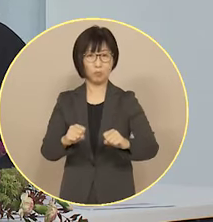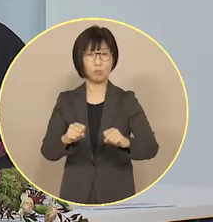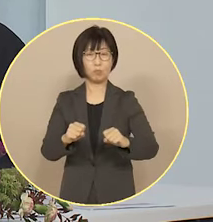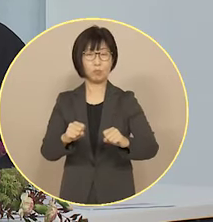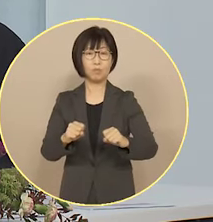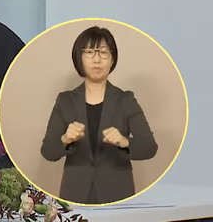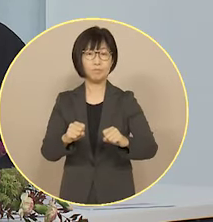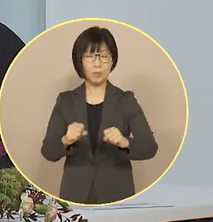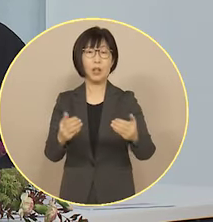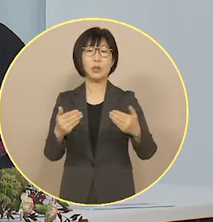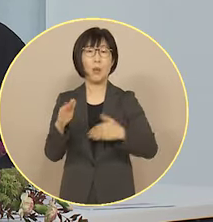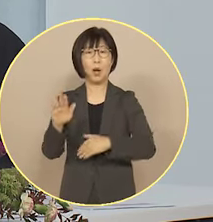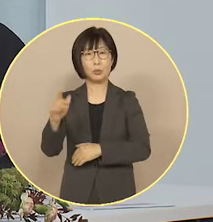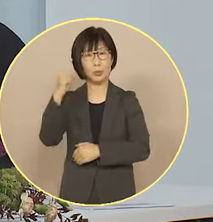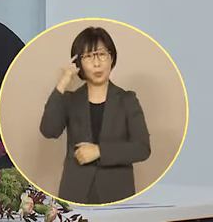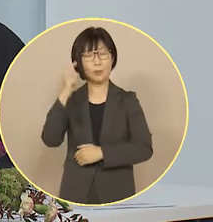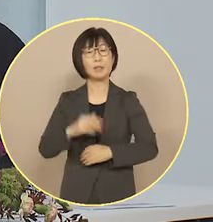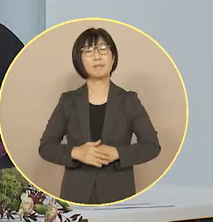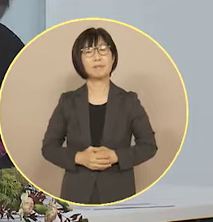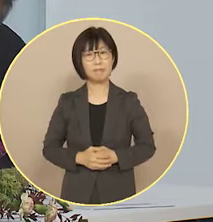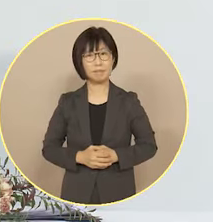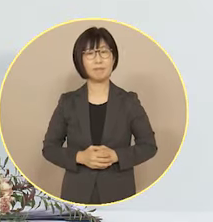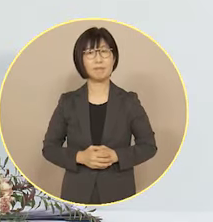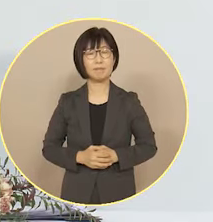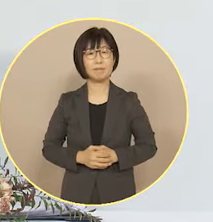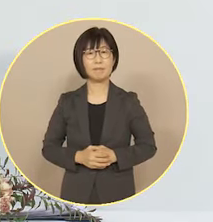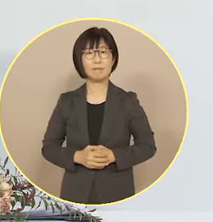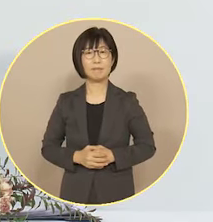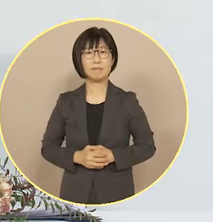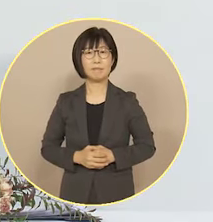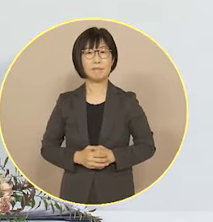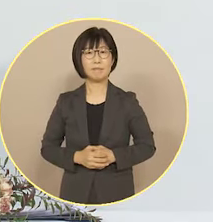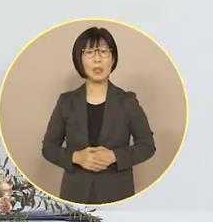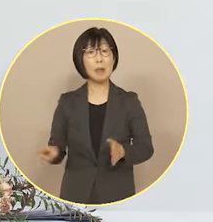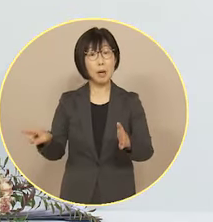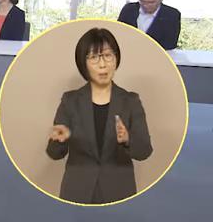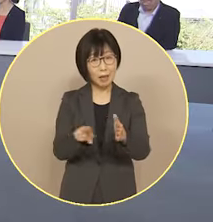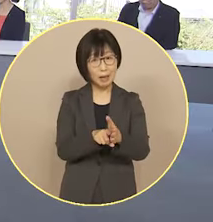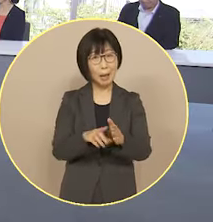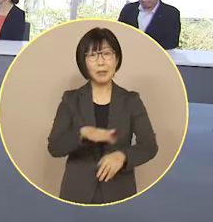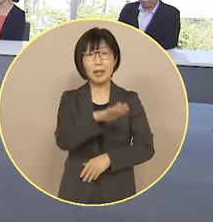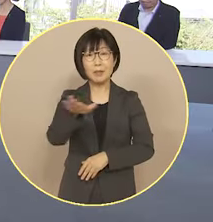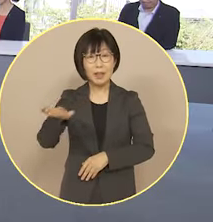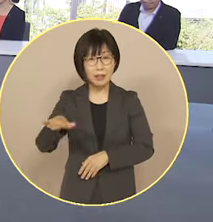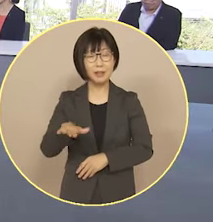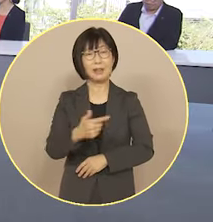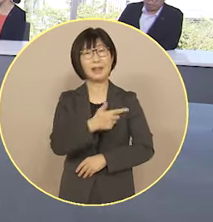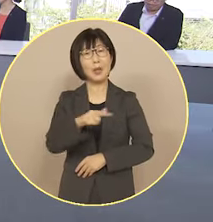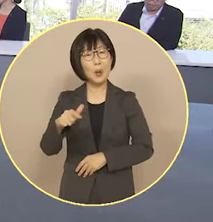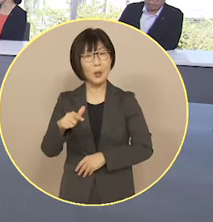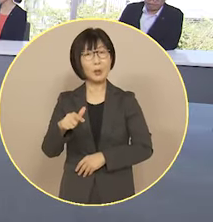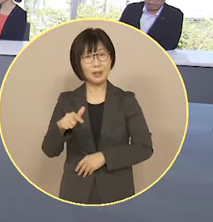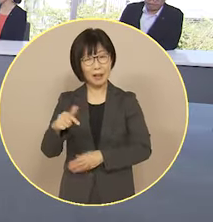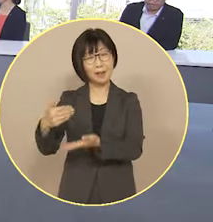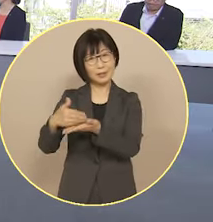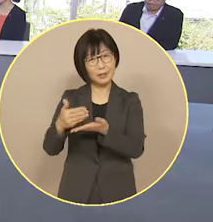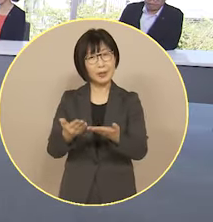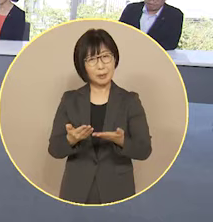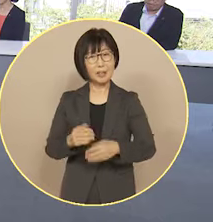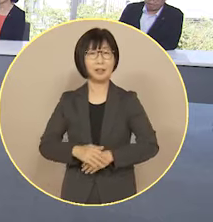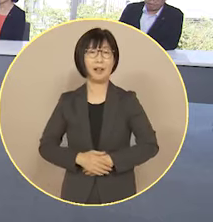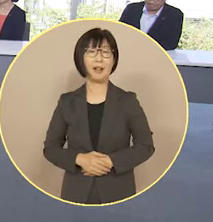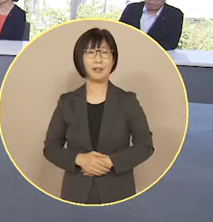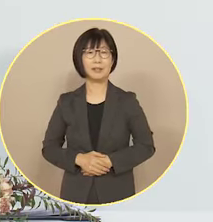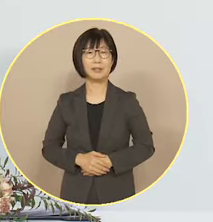そういう必要があるという風に考えてますはいえここまで皆様に様々なお話を伺いまし